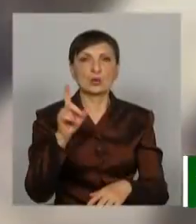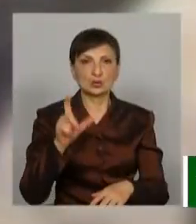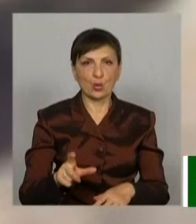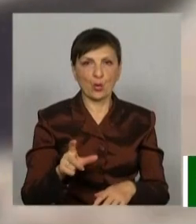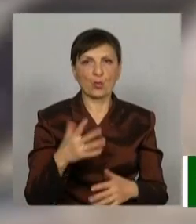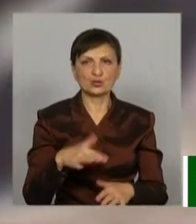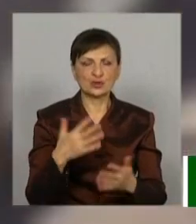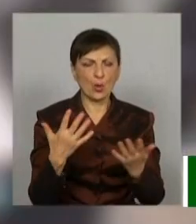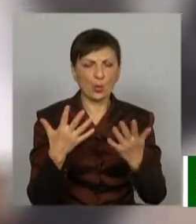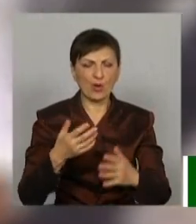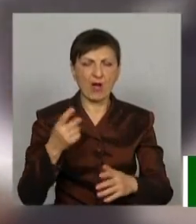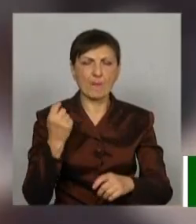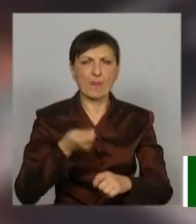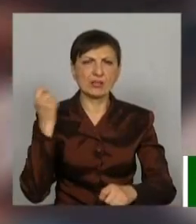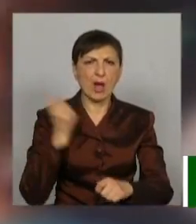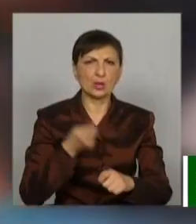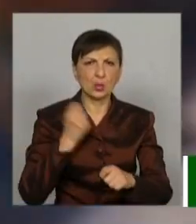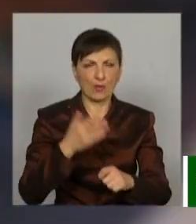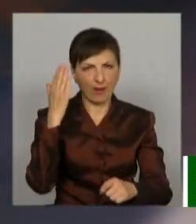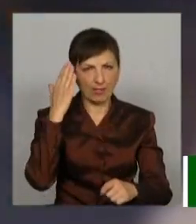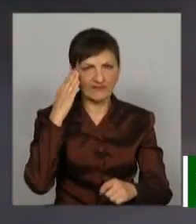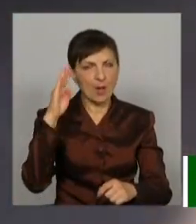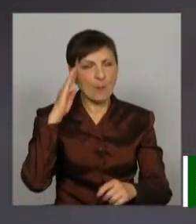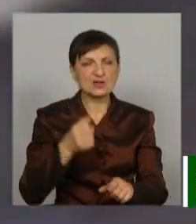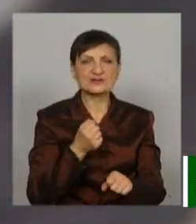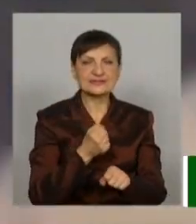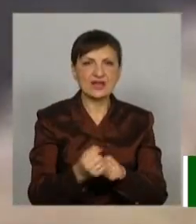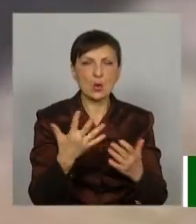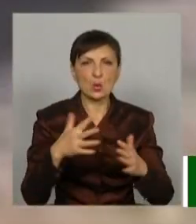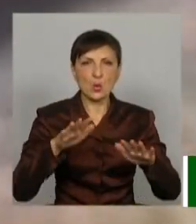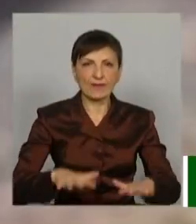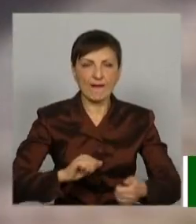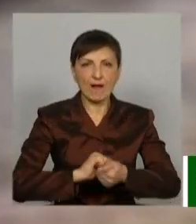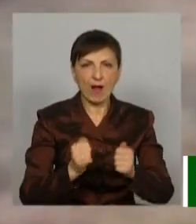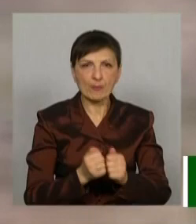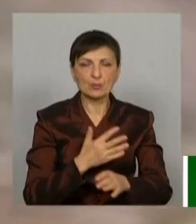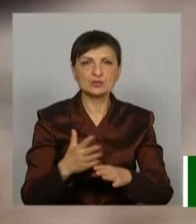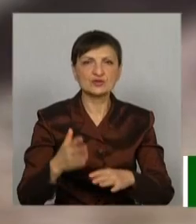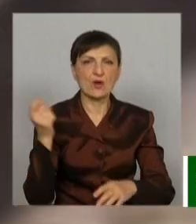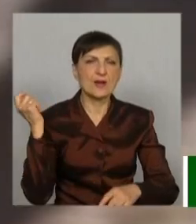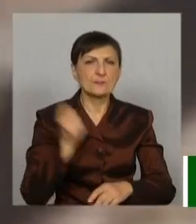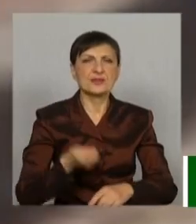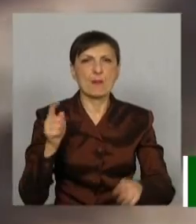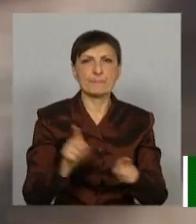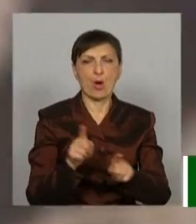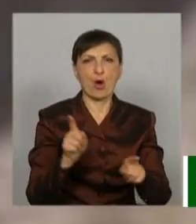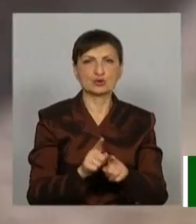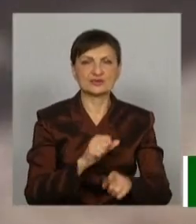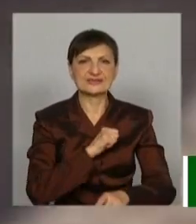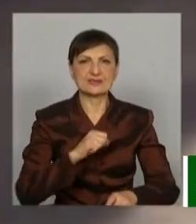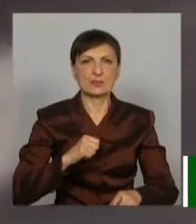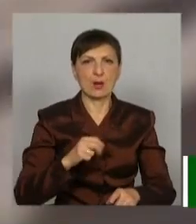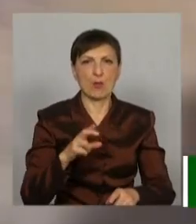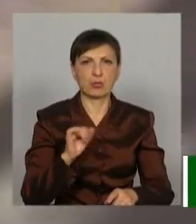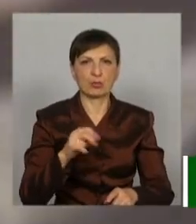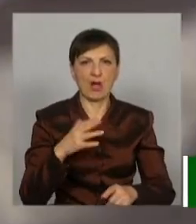наносили удары по рукам и голове парня заставили положить руки на камень после чего были предметом похожим на самодельную голову